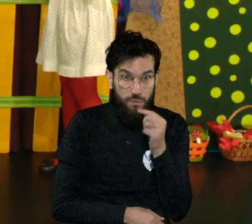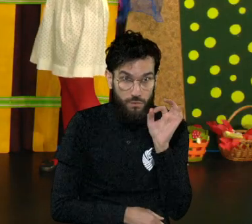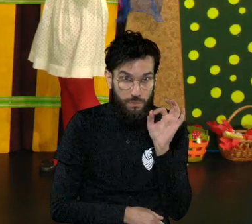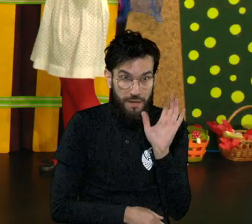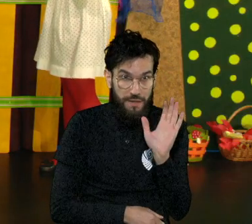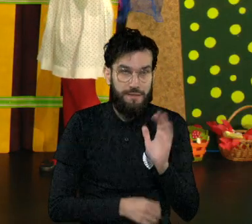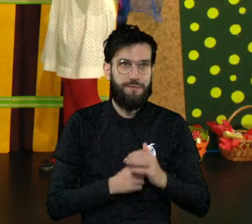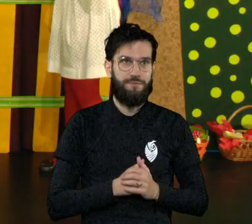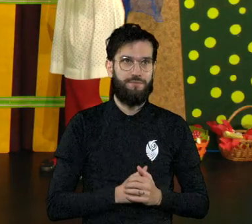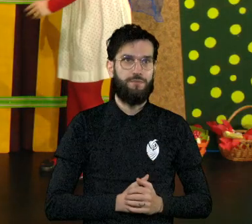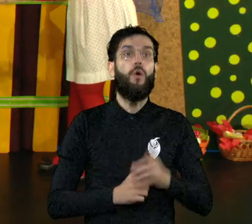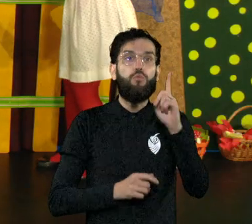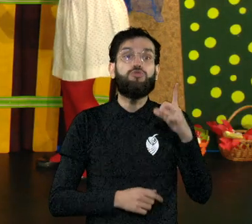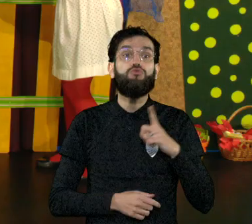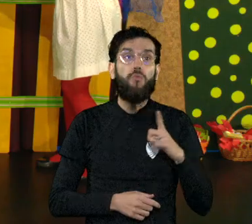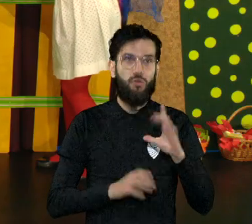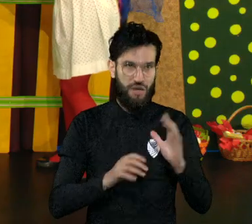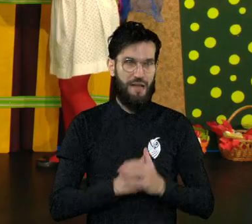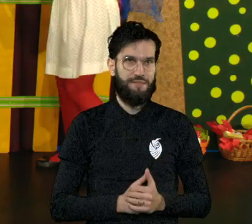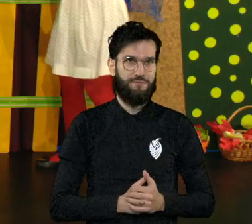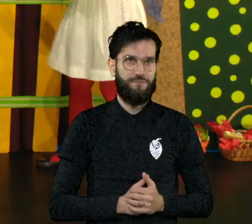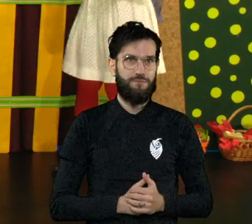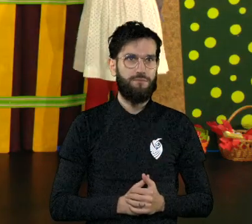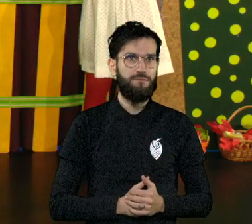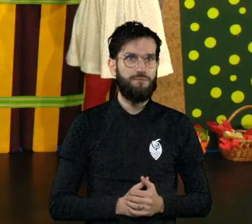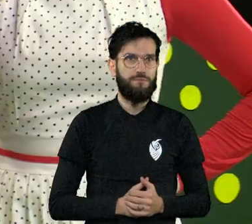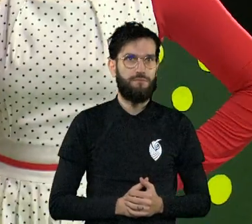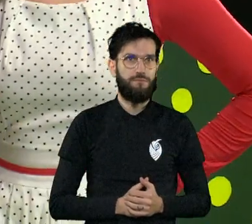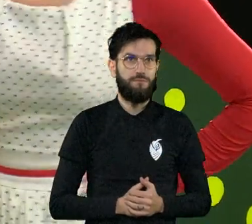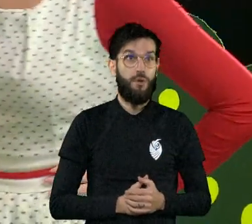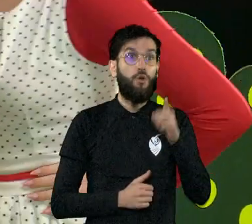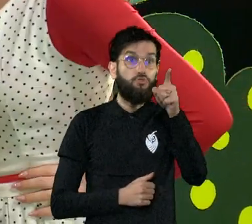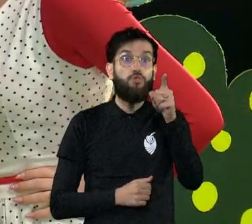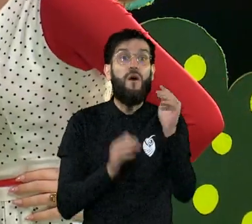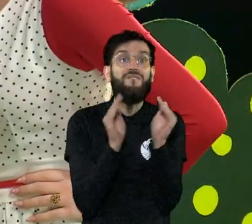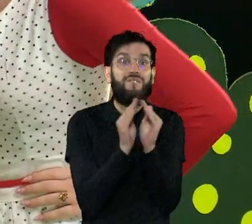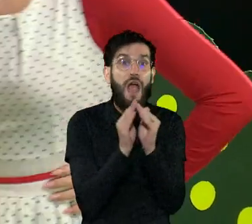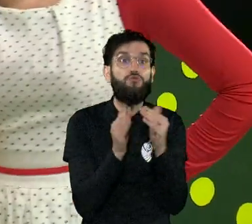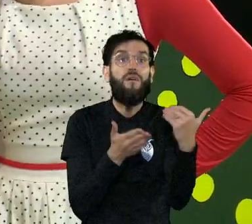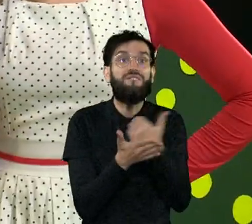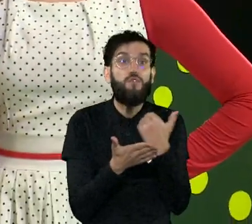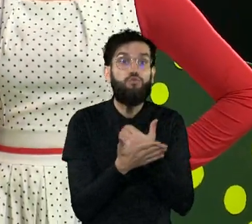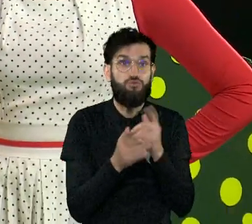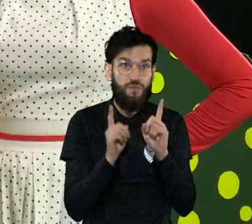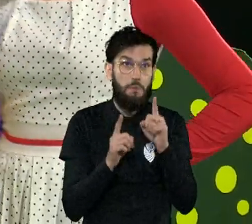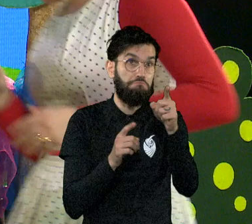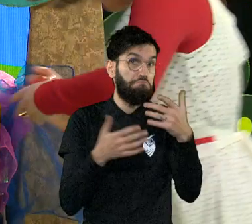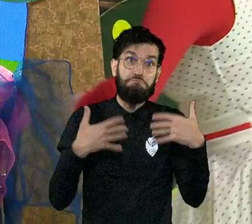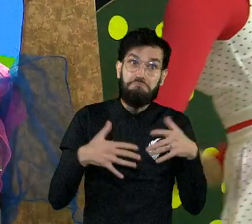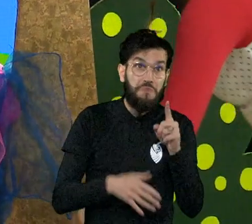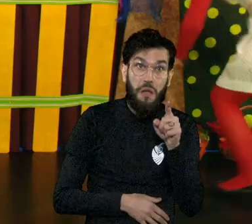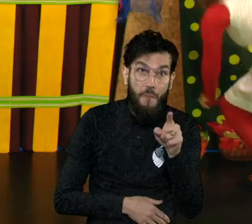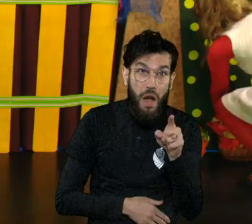klasu. Je, Murko. Ukáž. Takéto vajíčka budeme používať. Alebo, ak také